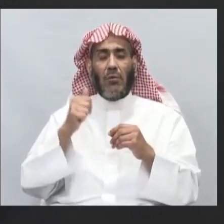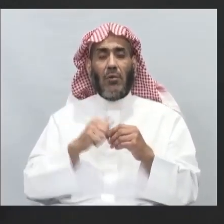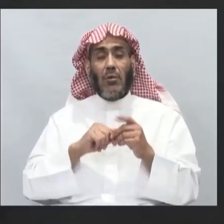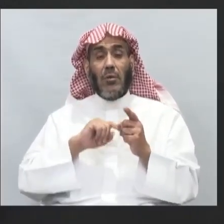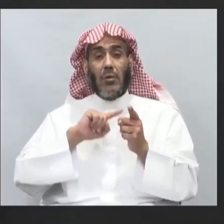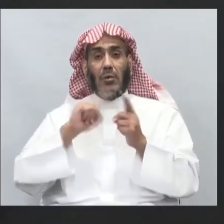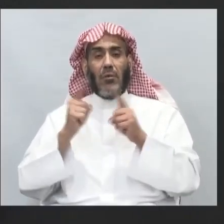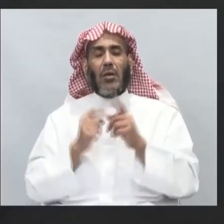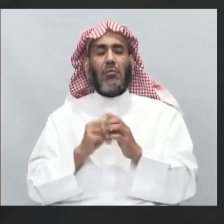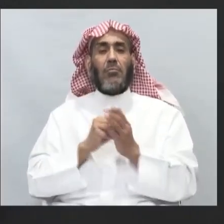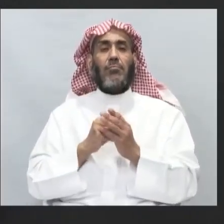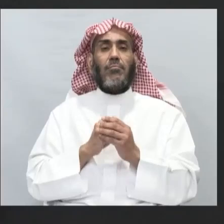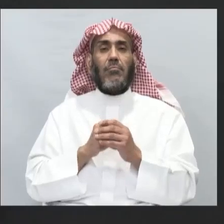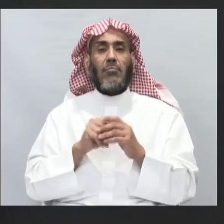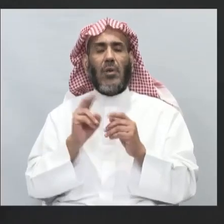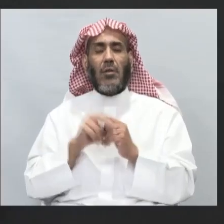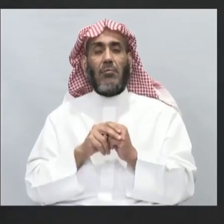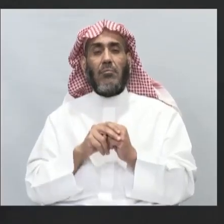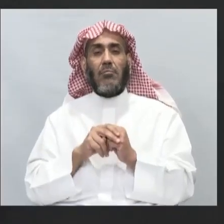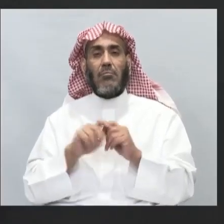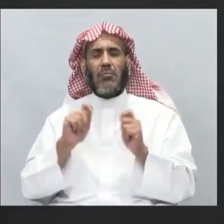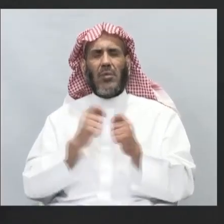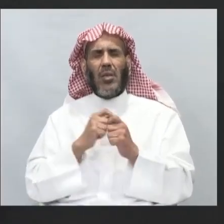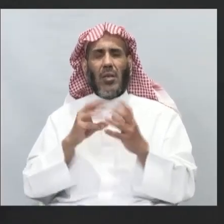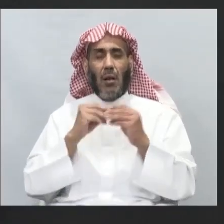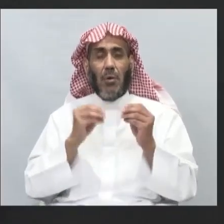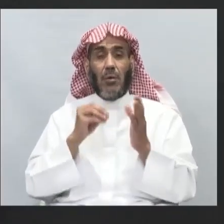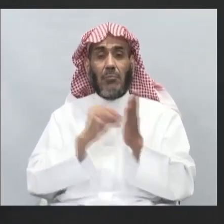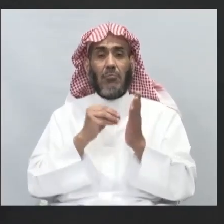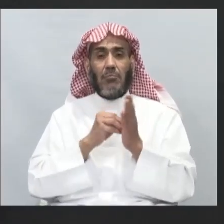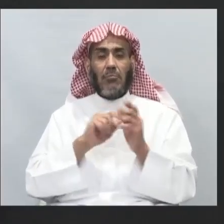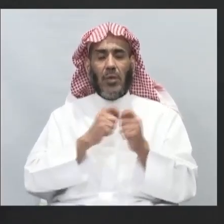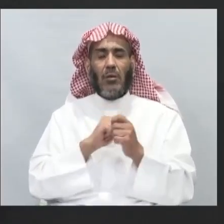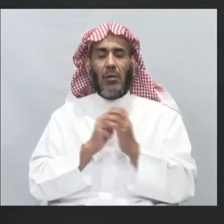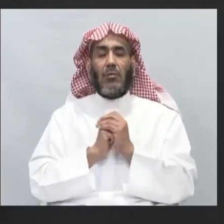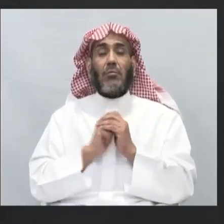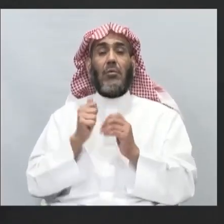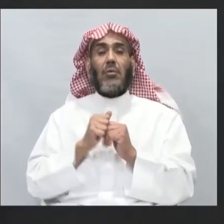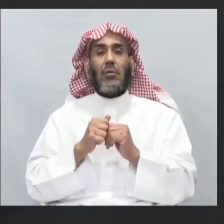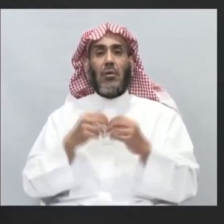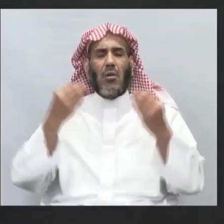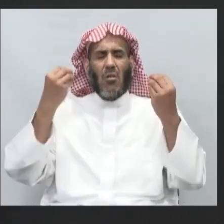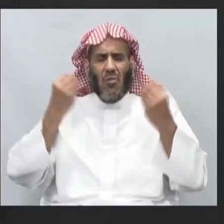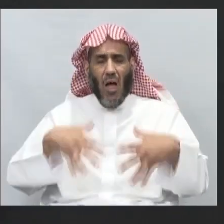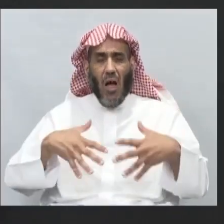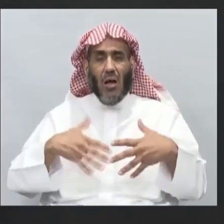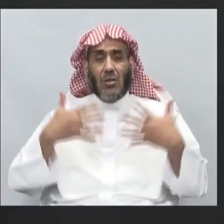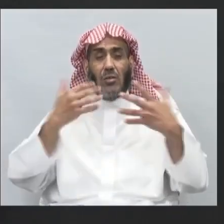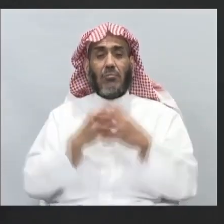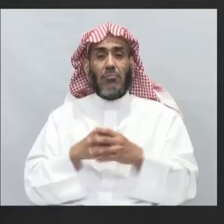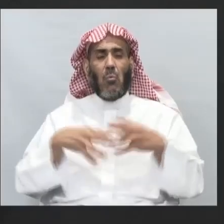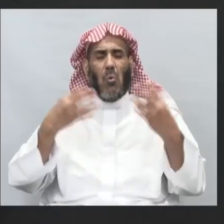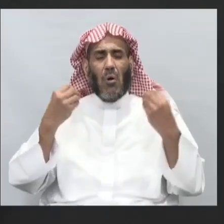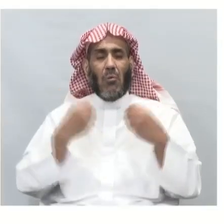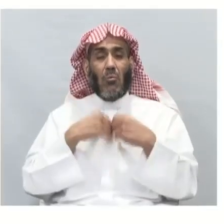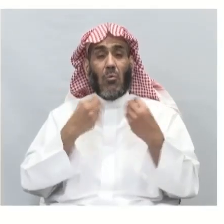غير في غير موضعه ولاحظ ايضا تغيير المعنى الذي حصل بتغير هذا الحرف ضاع شعري وضاع